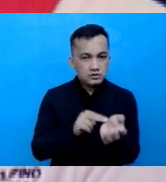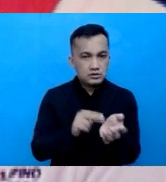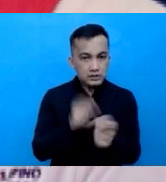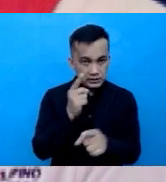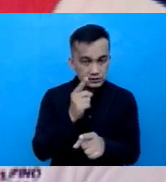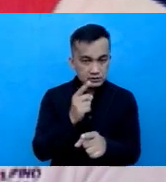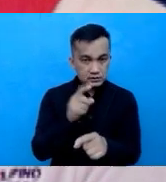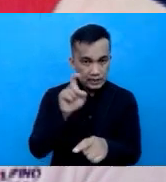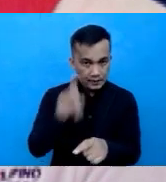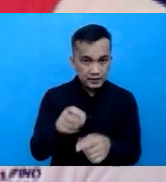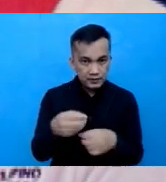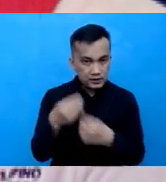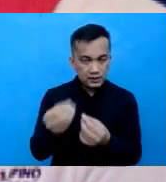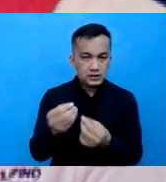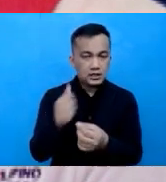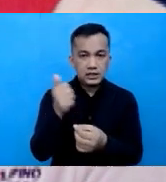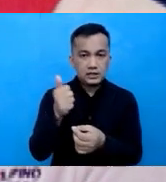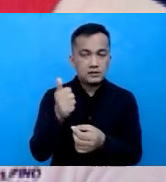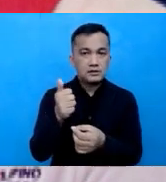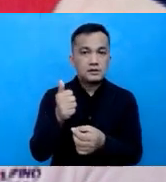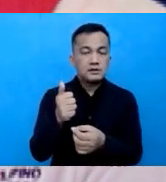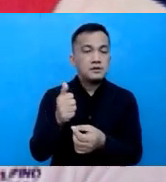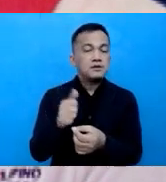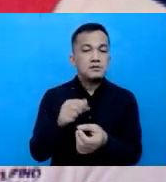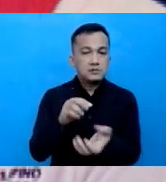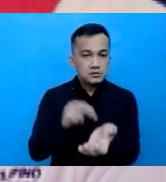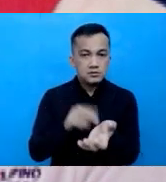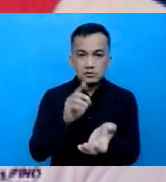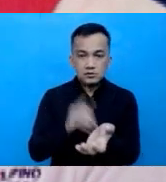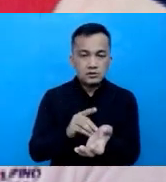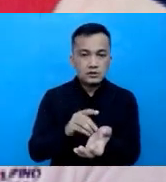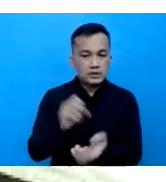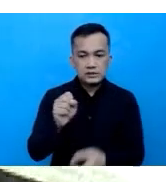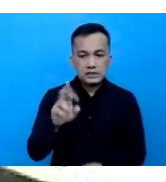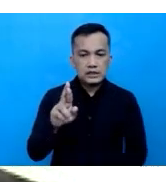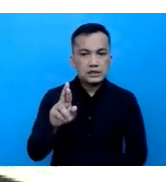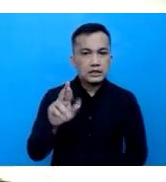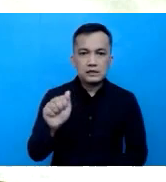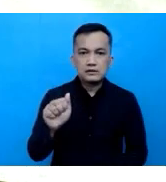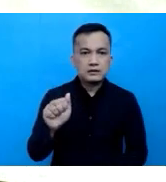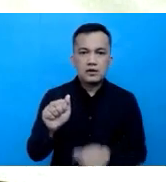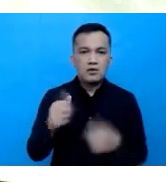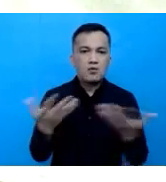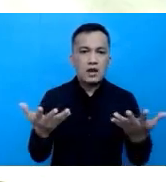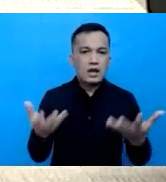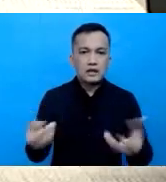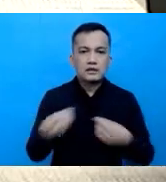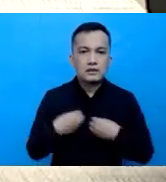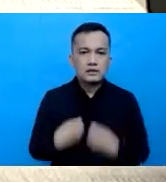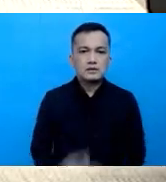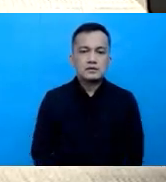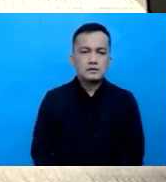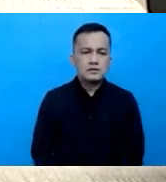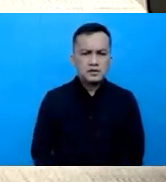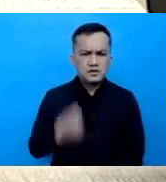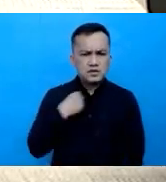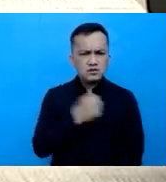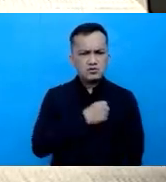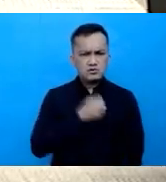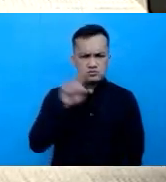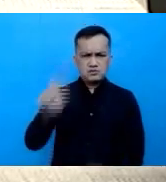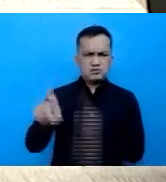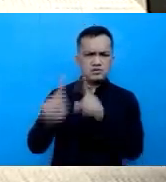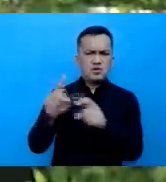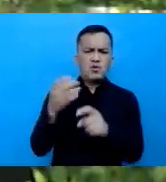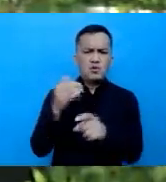manggagawang pangkalusugan sa SRA ay hindi po nakakatanggap. Tanong ng mga senador, bakit kailangang yung mga may direct contact